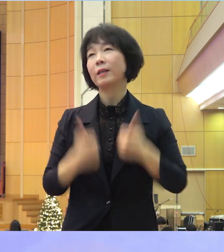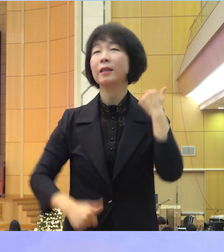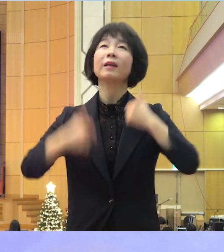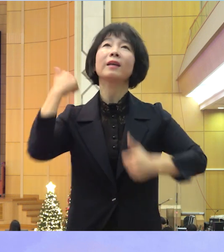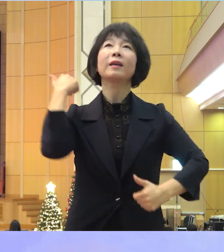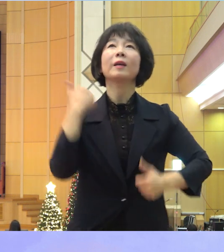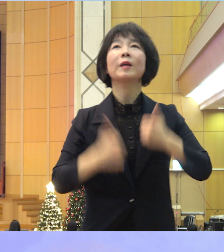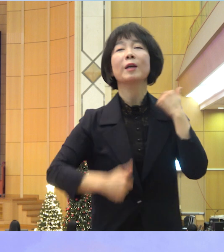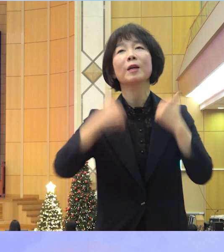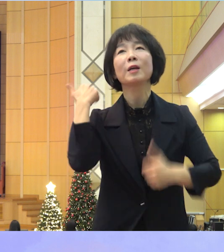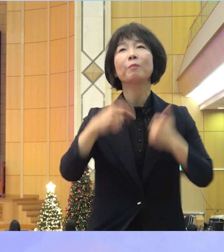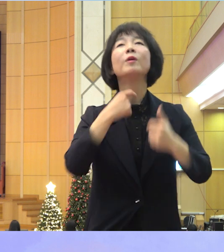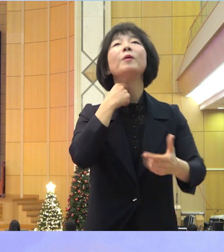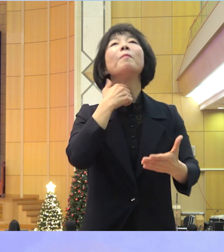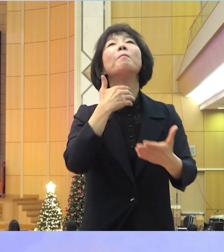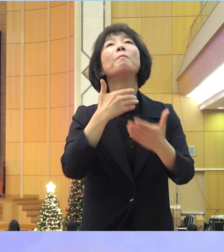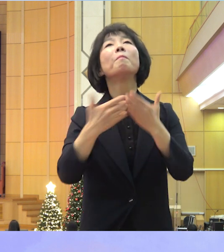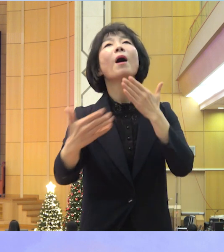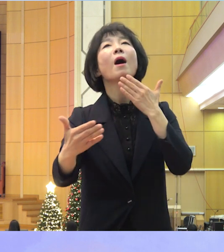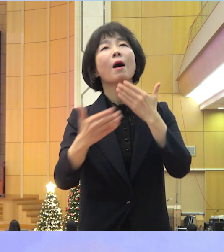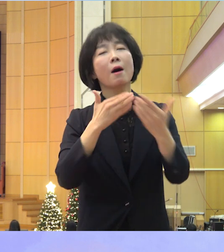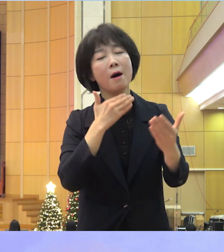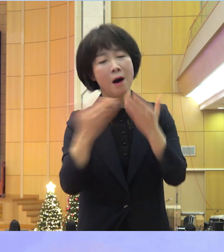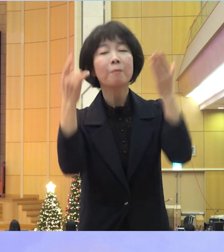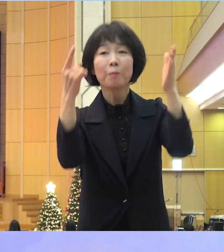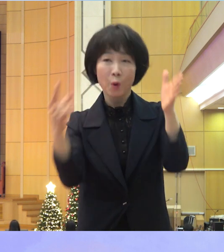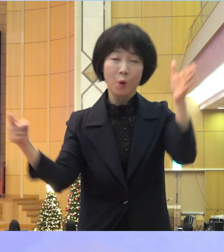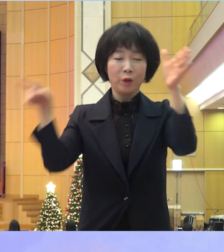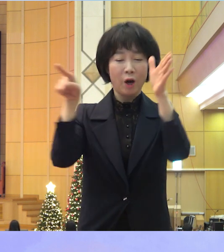하늘의 기쁨